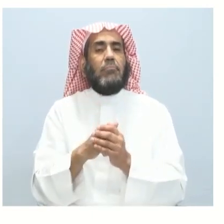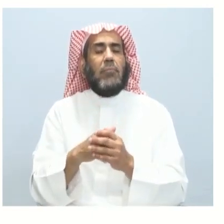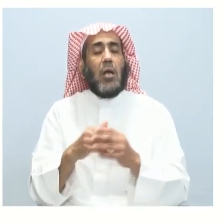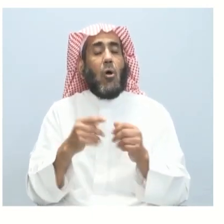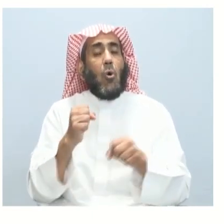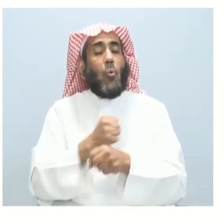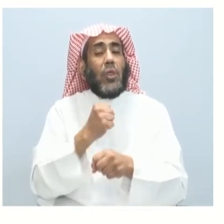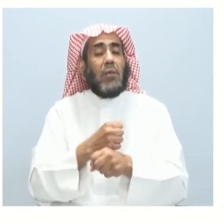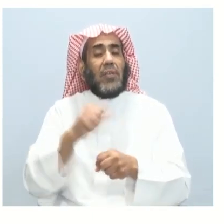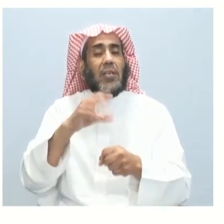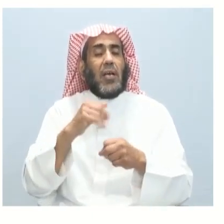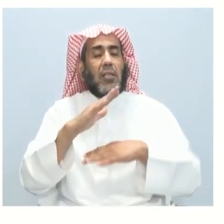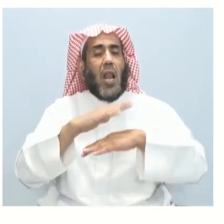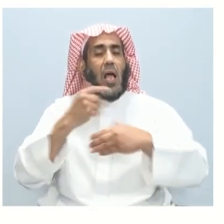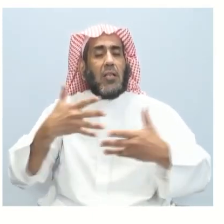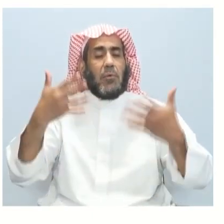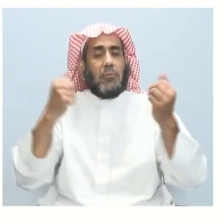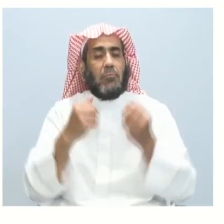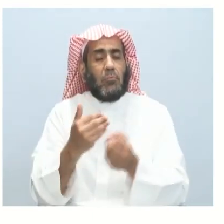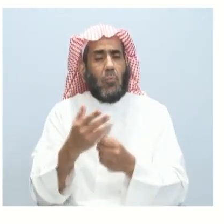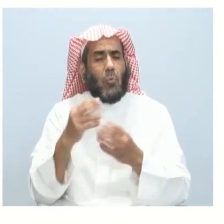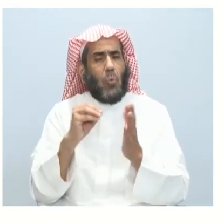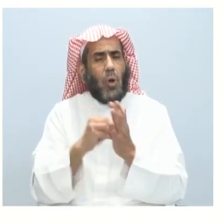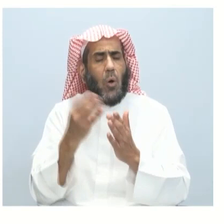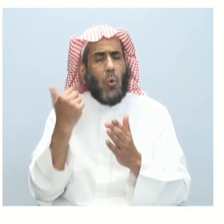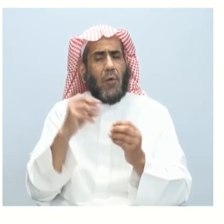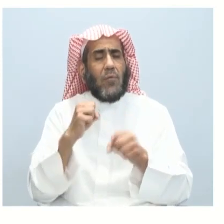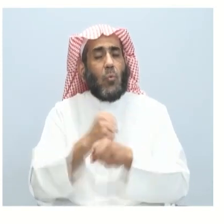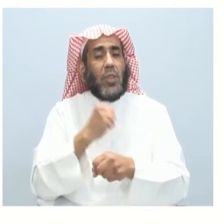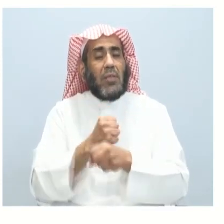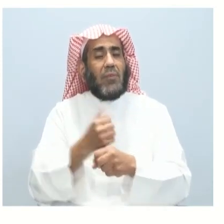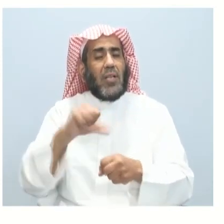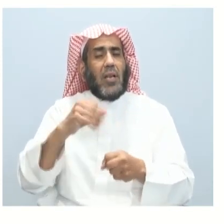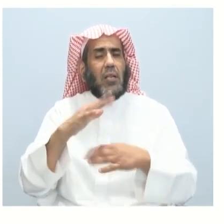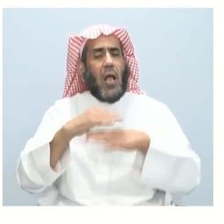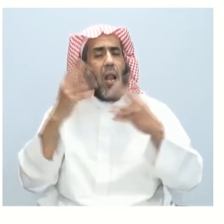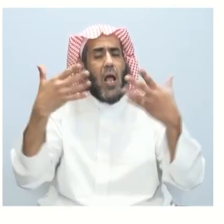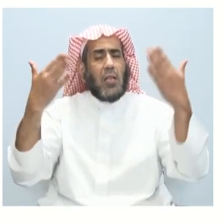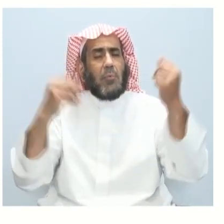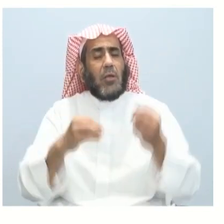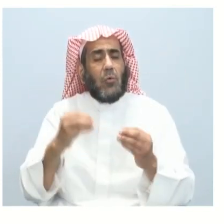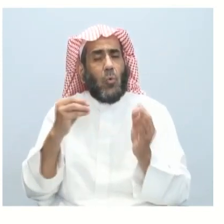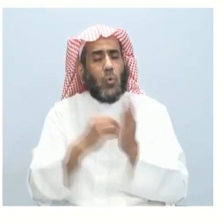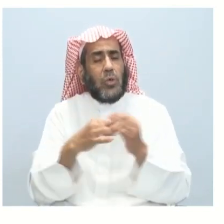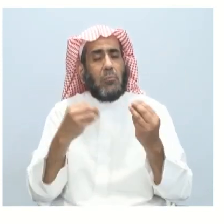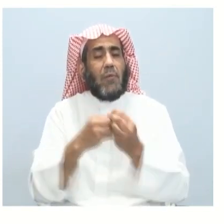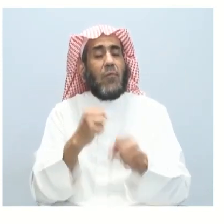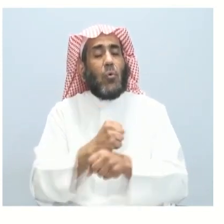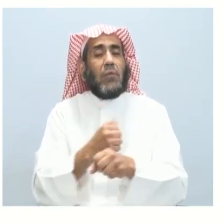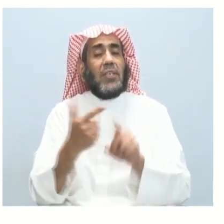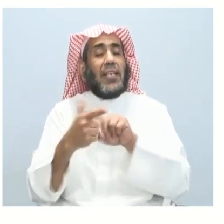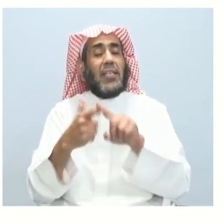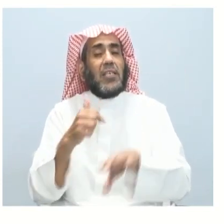وظيفه النقد الادبي من ضمن الموضوعات التي مررنا عليها وتحدثنا عنها في وظيفه النقد الادبي يمكن اجمال وظائف النقد الادبي في وظيفتين رئيسيتين